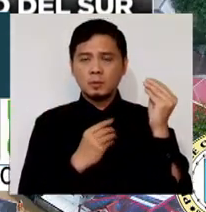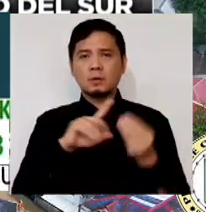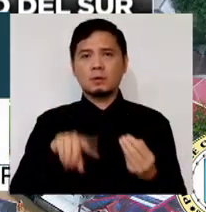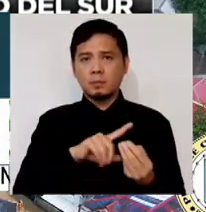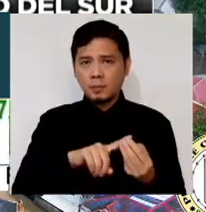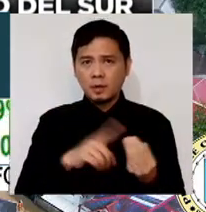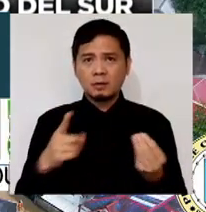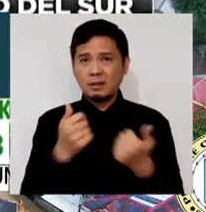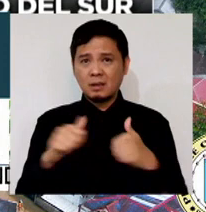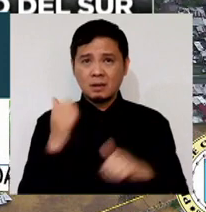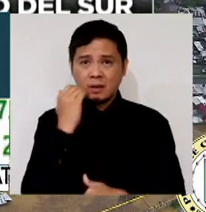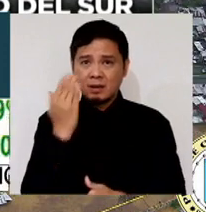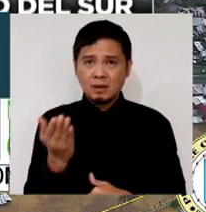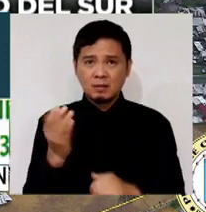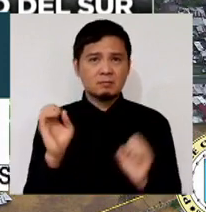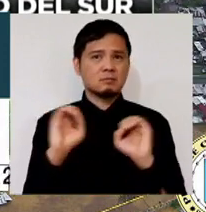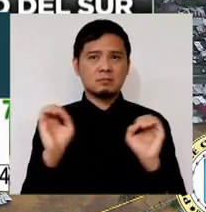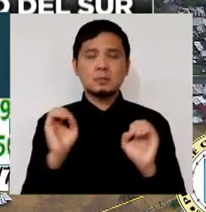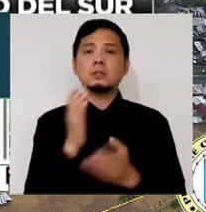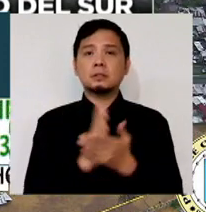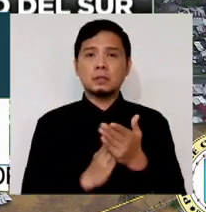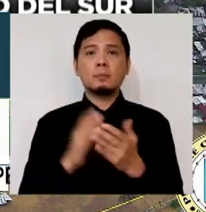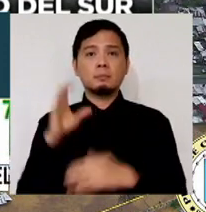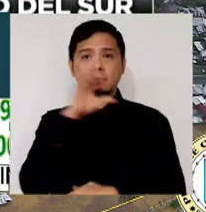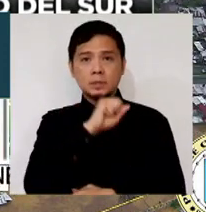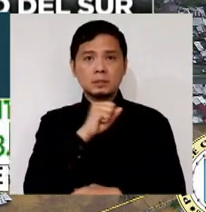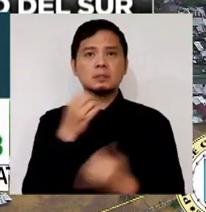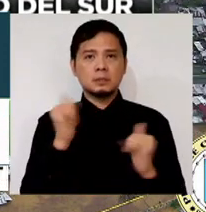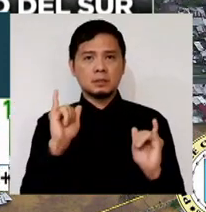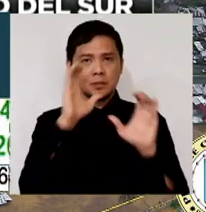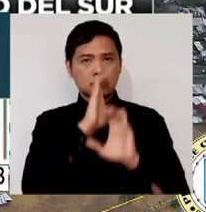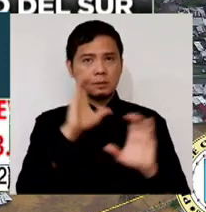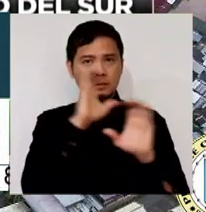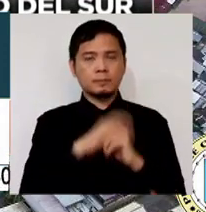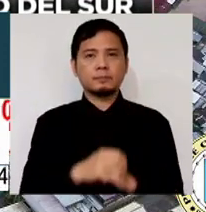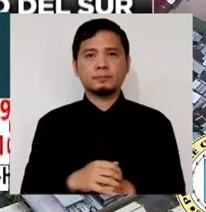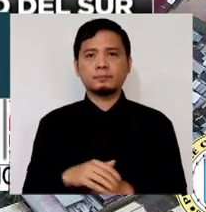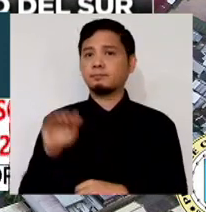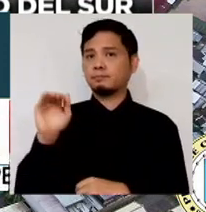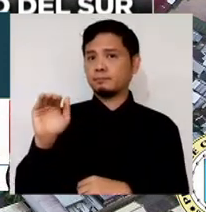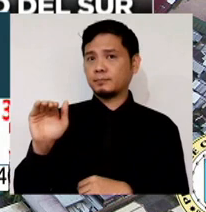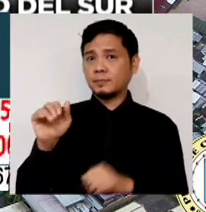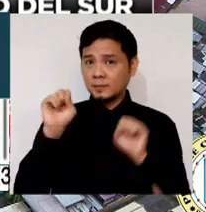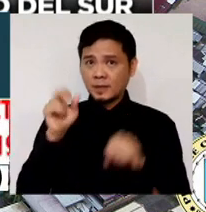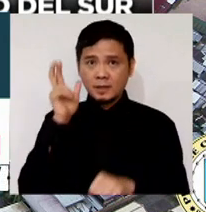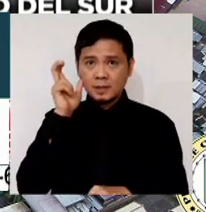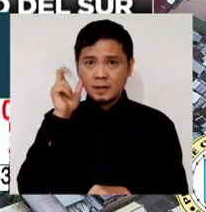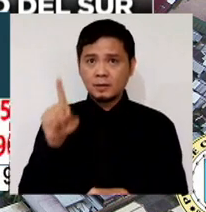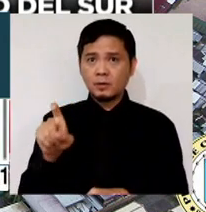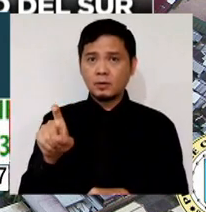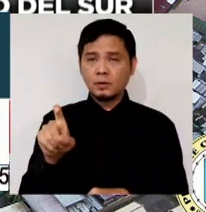casualty. Except itong isa na missing na hanggang ngayon hinahanap po namin. Governor Pimentel, naririnig niyo ho ba ako?